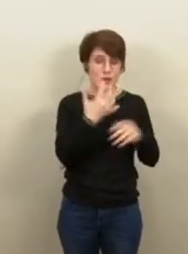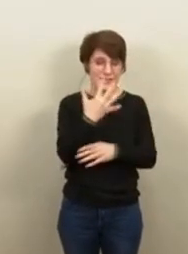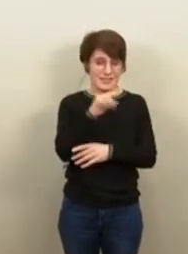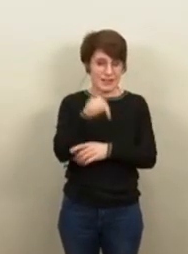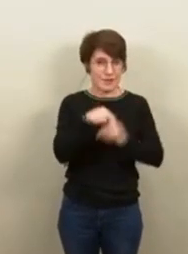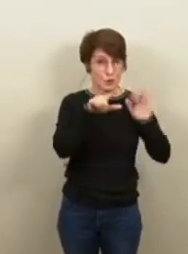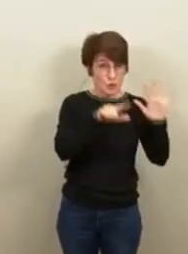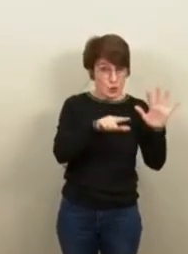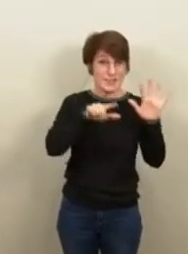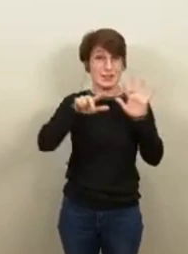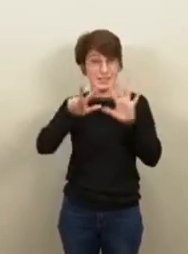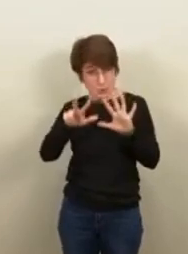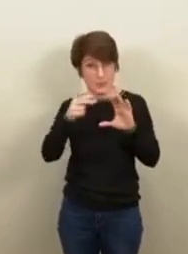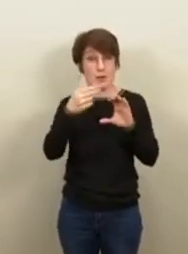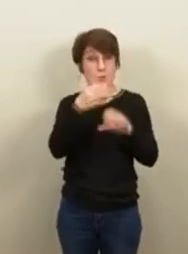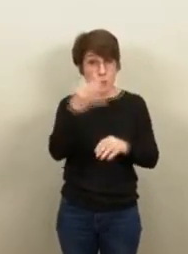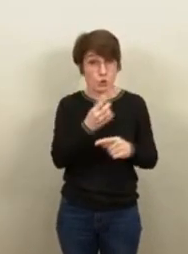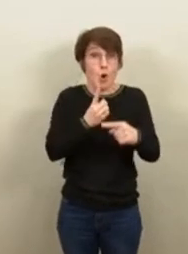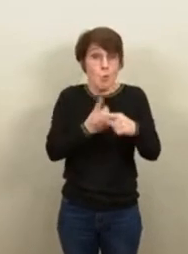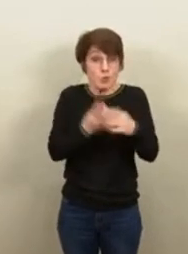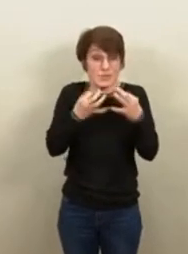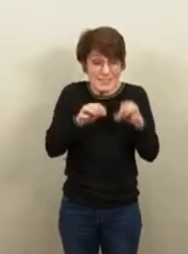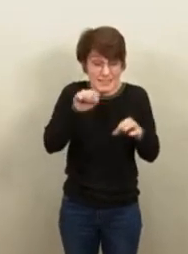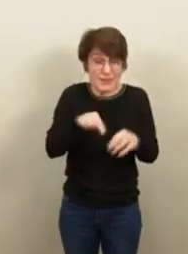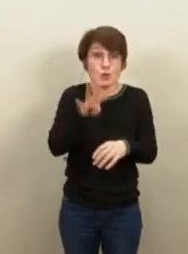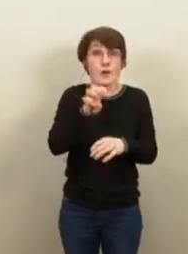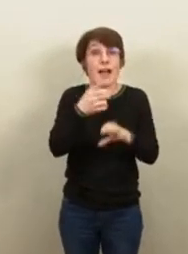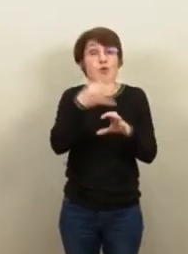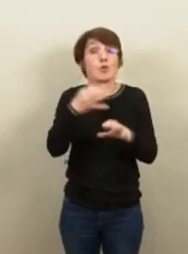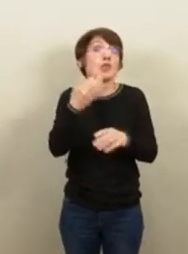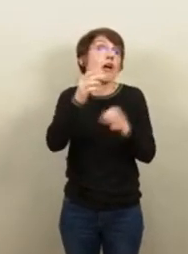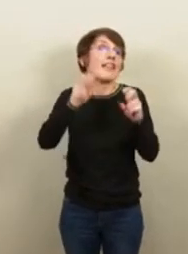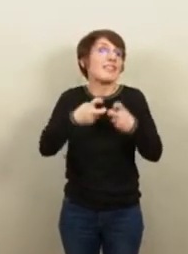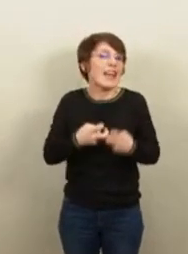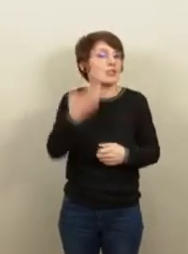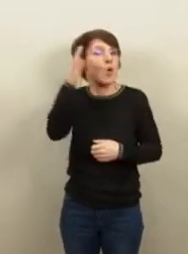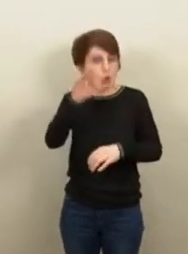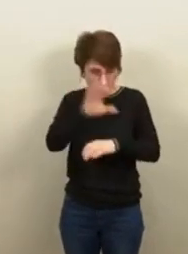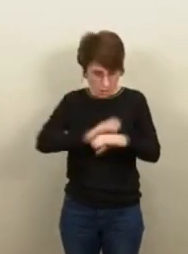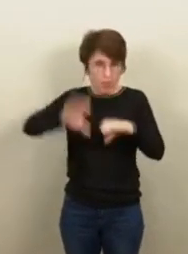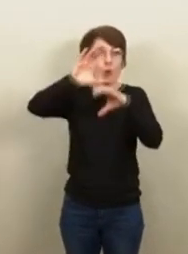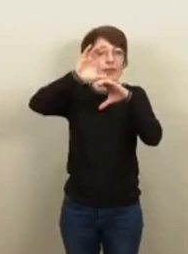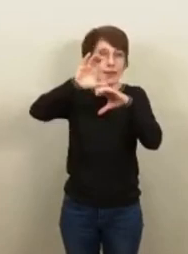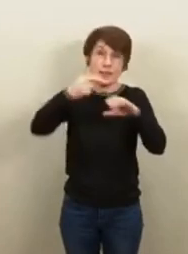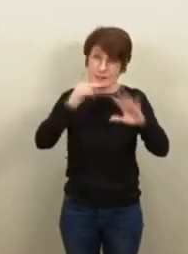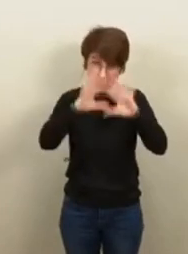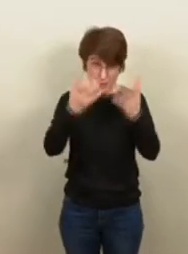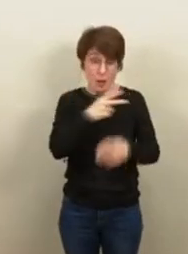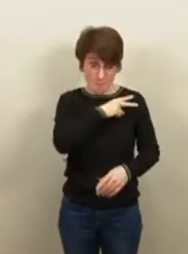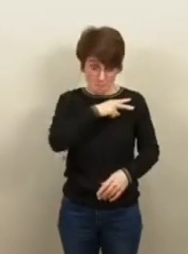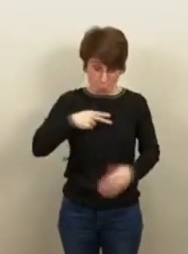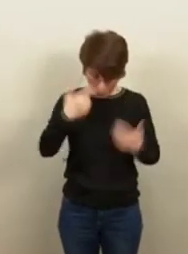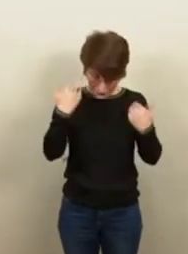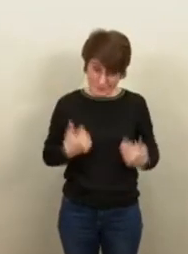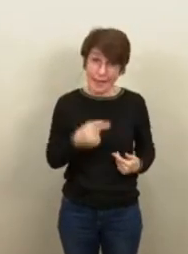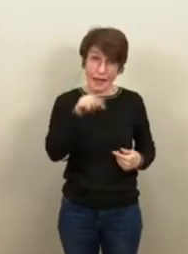65,78 % plus 10,40 % d'autres taxes. Notre propriétaire grenoblois se retrouvera donc avec une